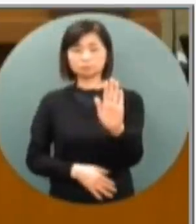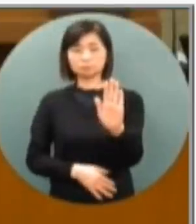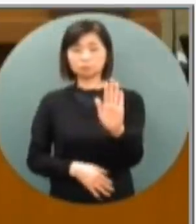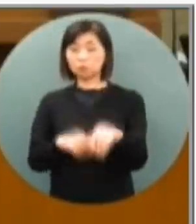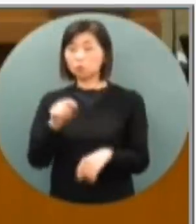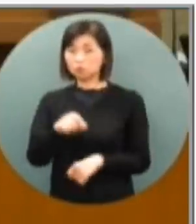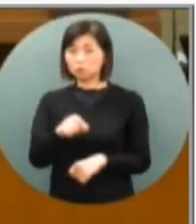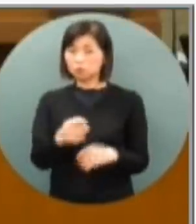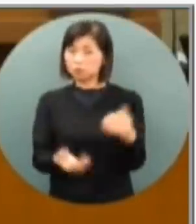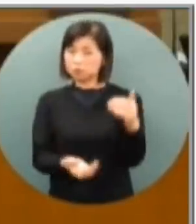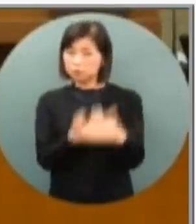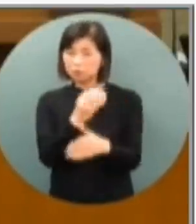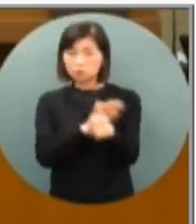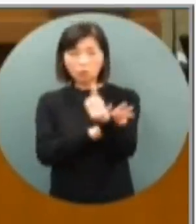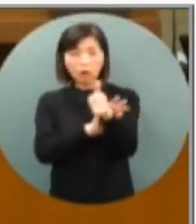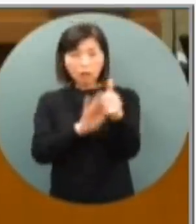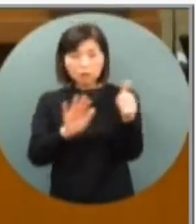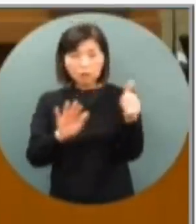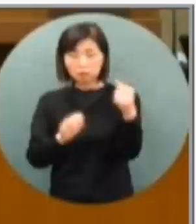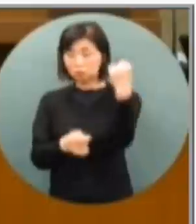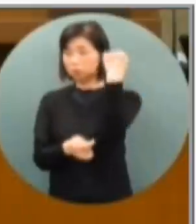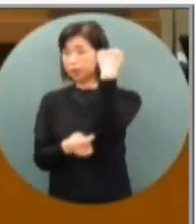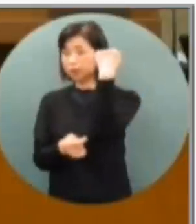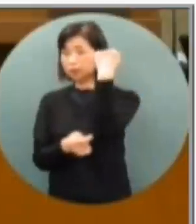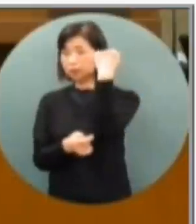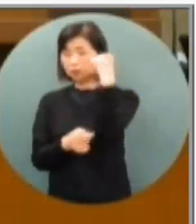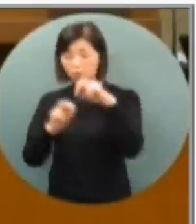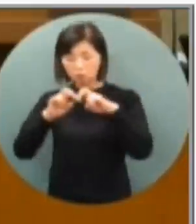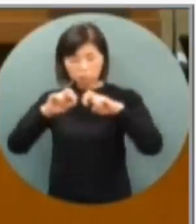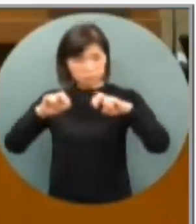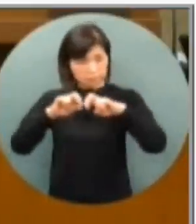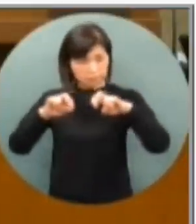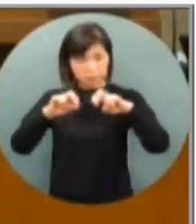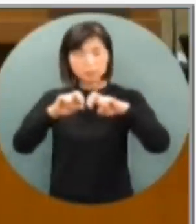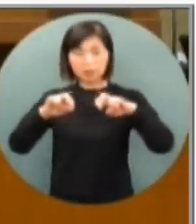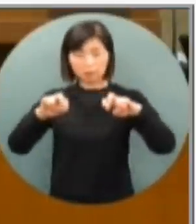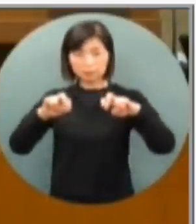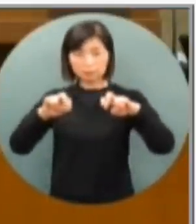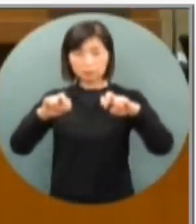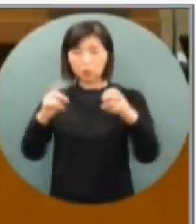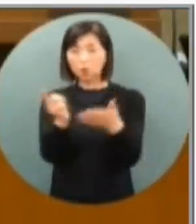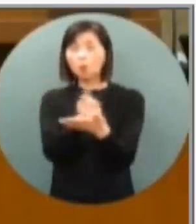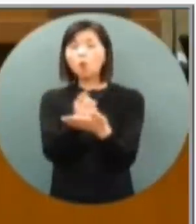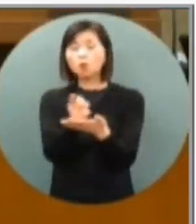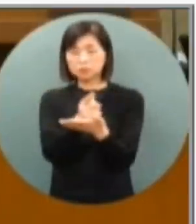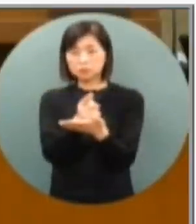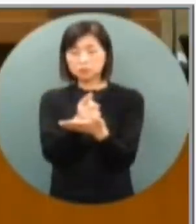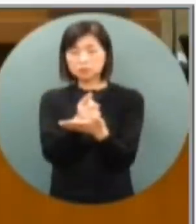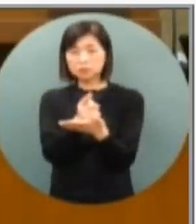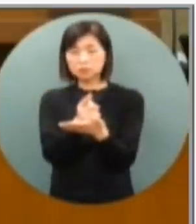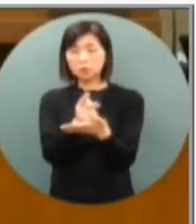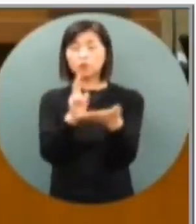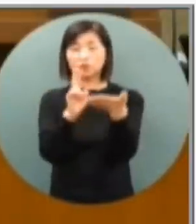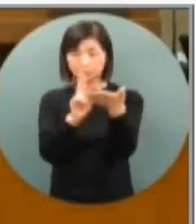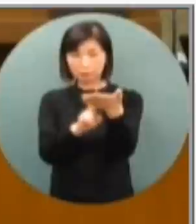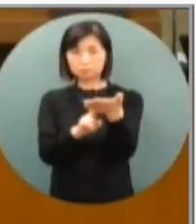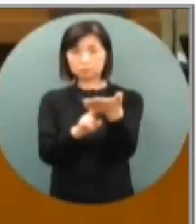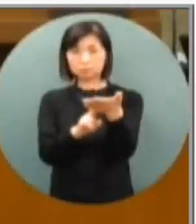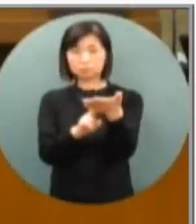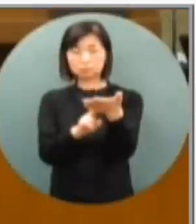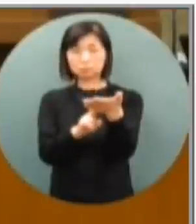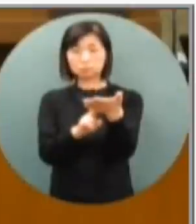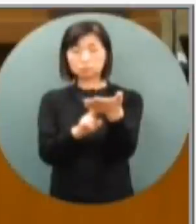事件の背景や原因を分析しながら方針を定めていく。そのことなし